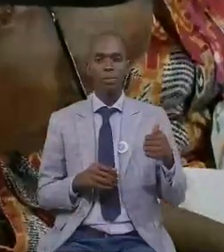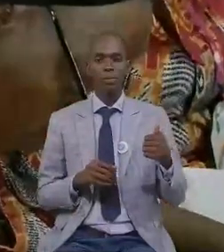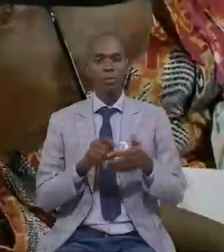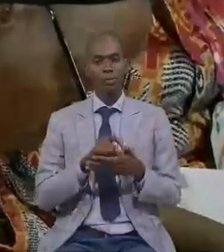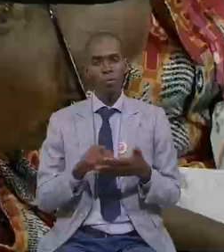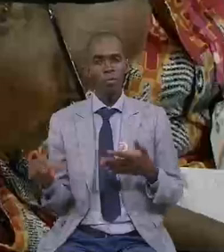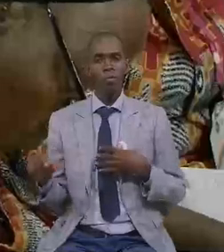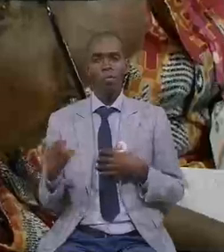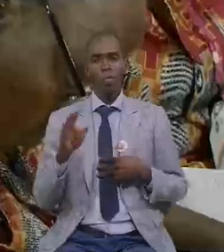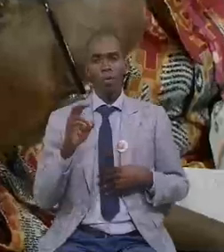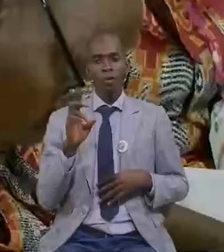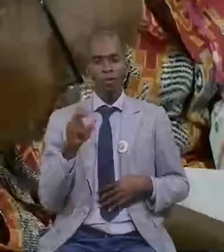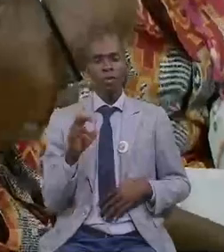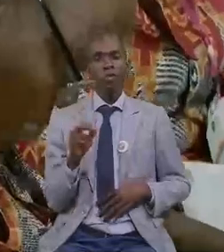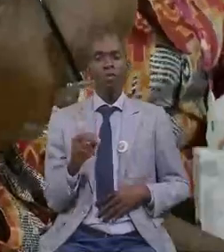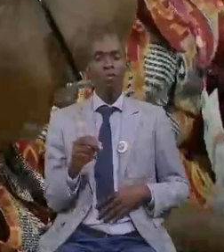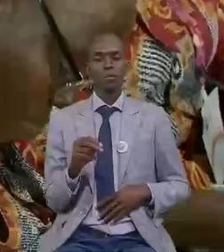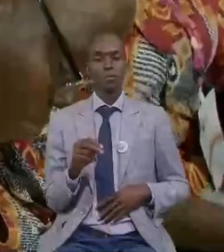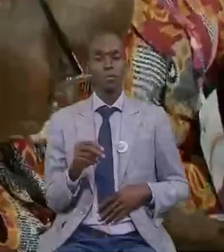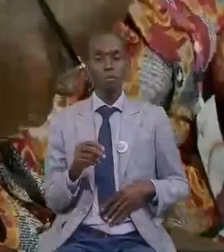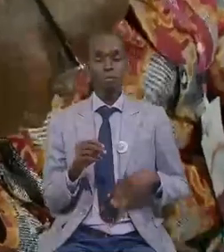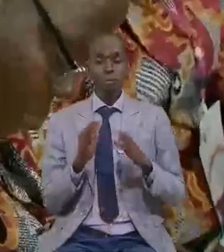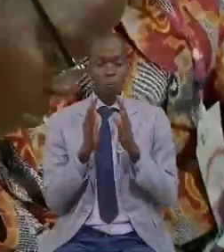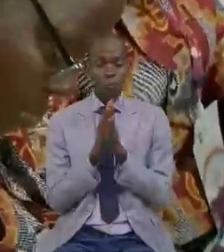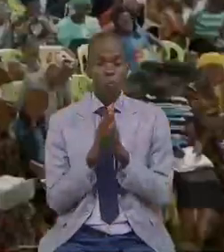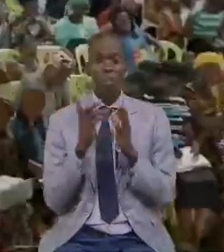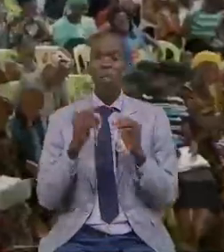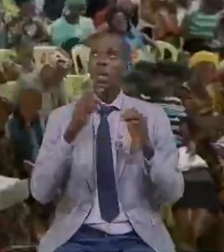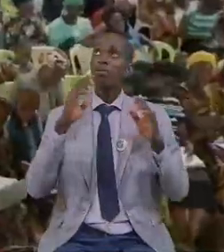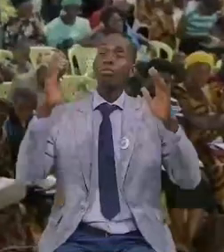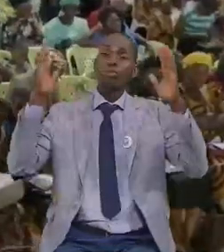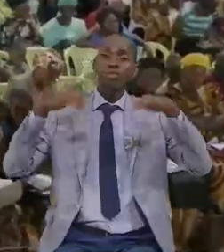Osée 10, la pluie vient. Je dis, la pluie vient.